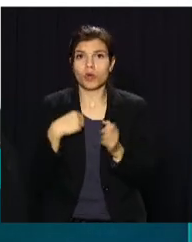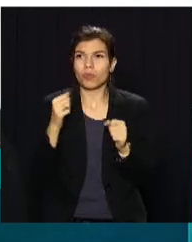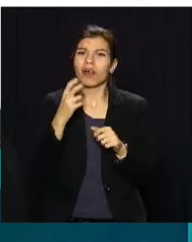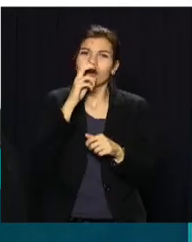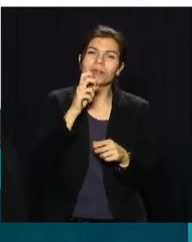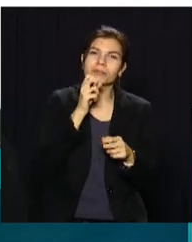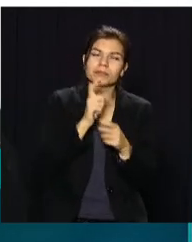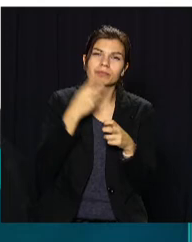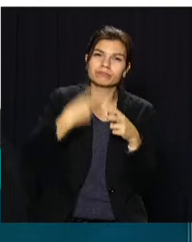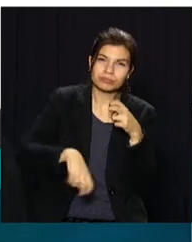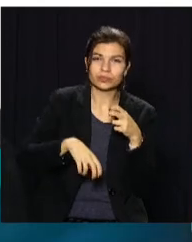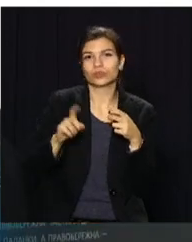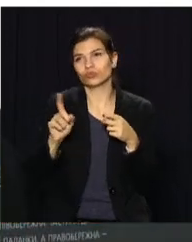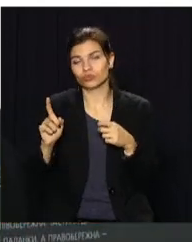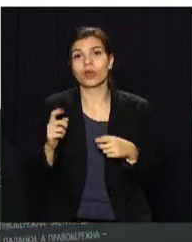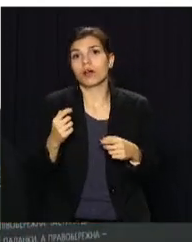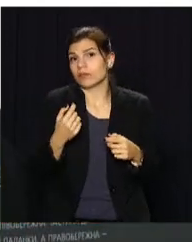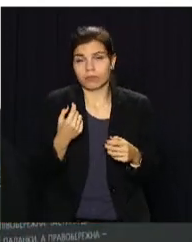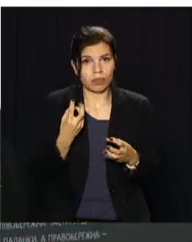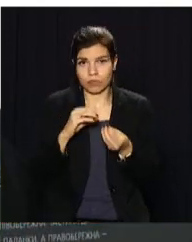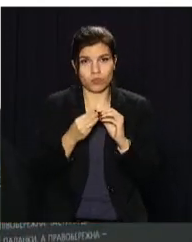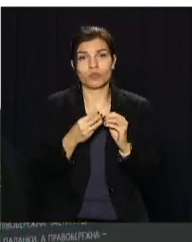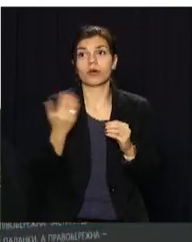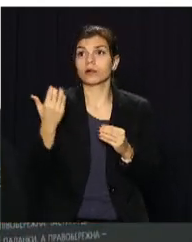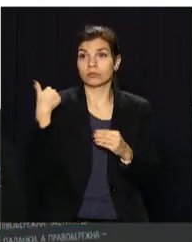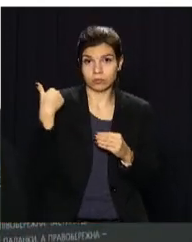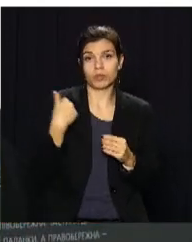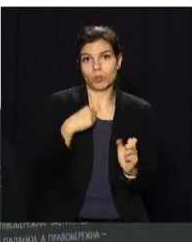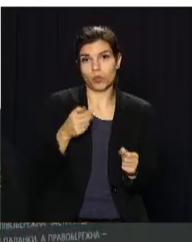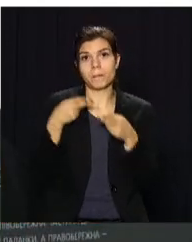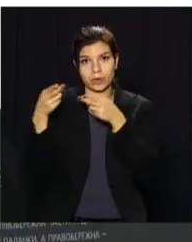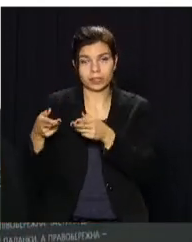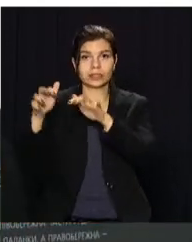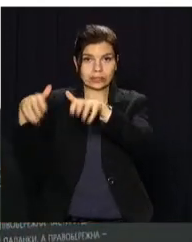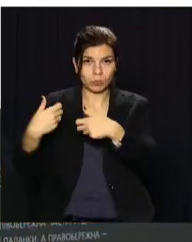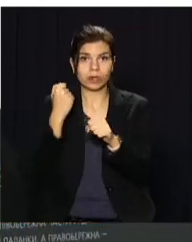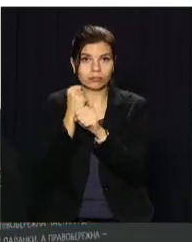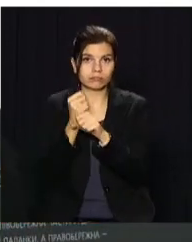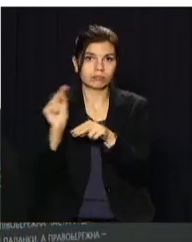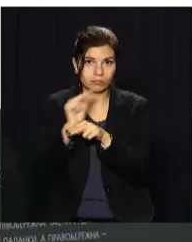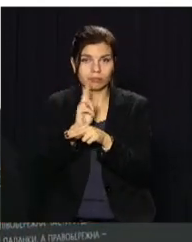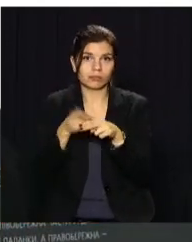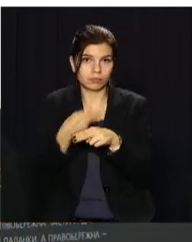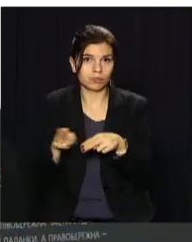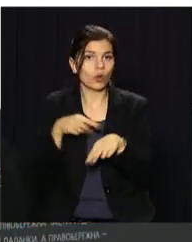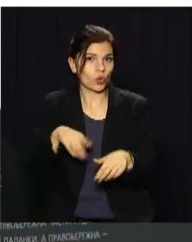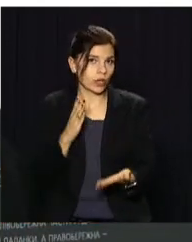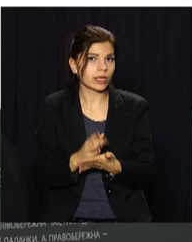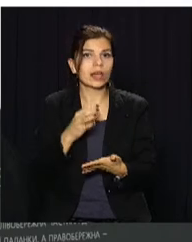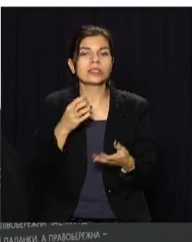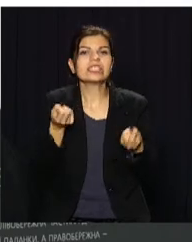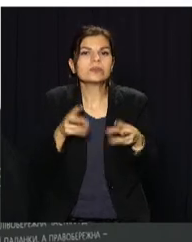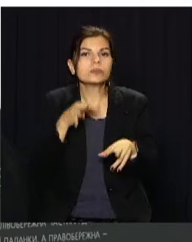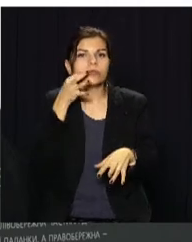відремонтувати, довести до того ладу, коли це може стати найкращим екземпляром нашої експозиції. Ми все це зробимо. Тут досить спеціалістів